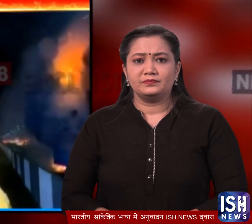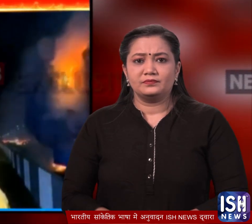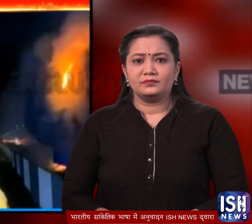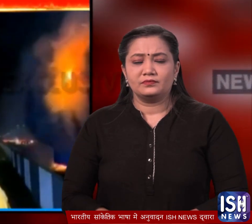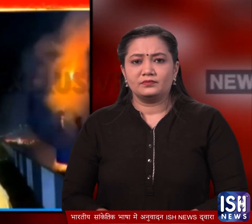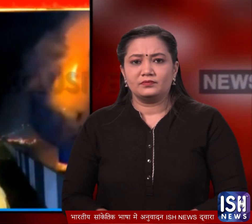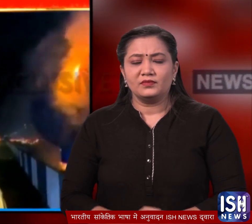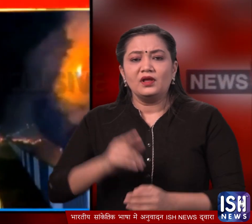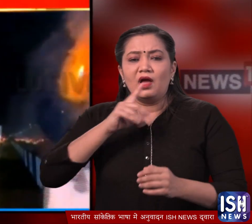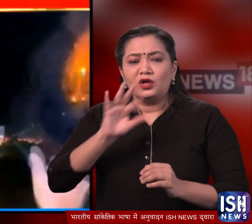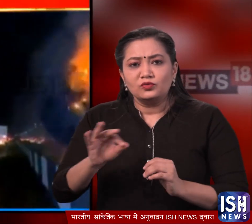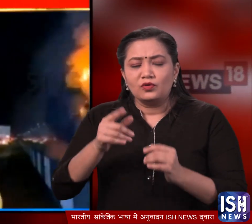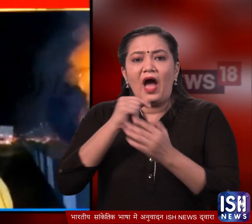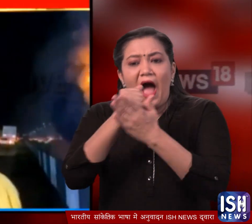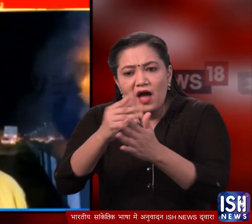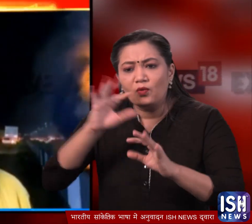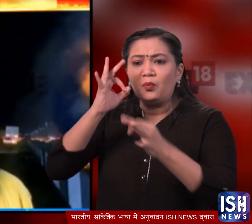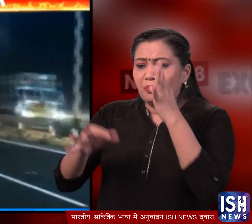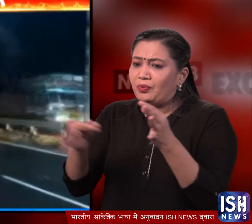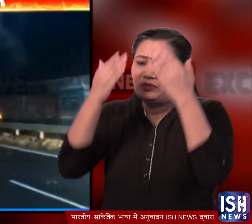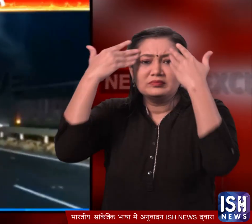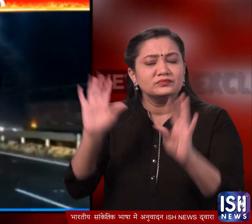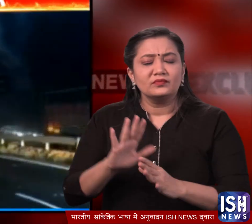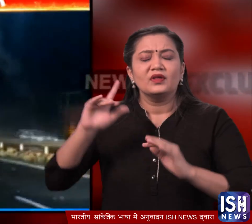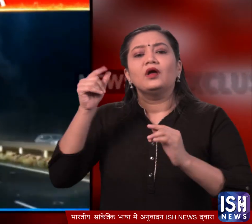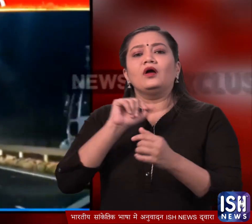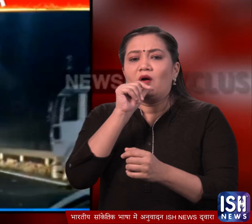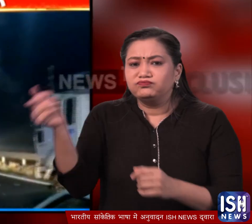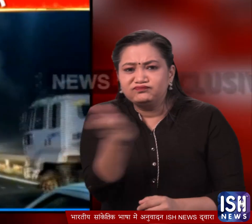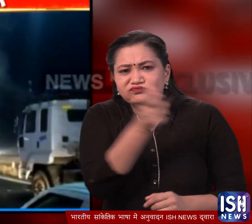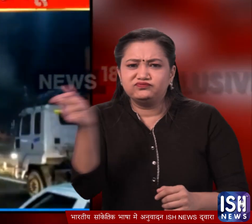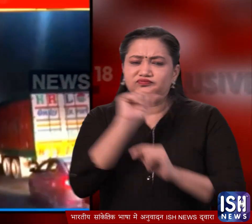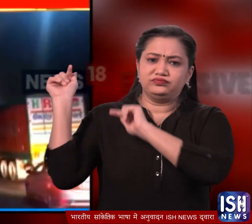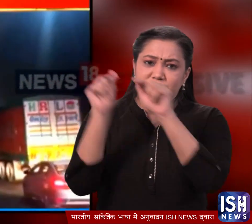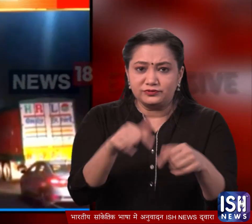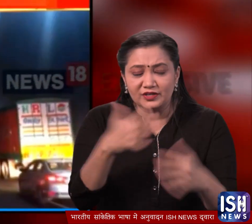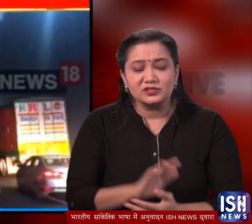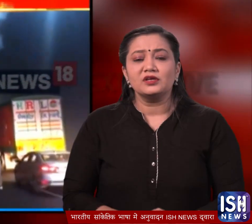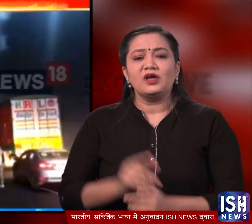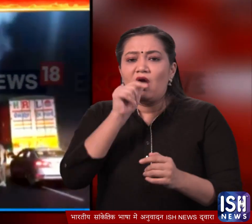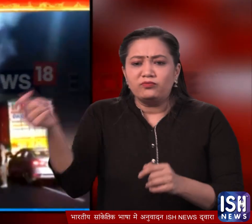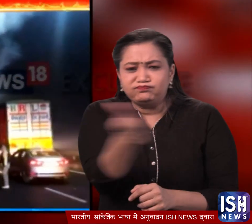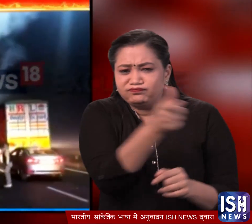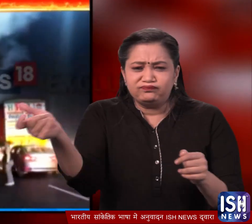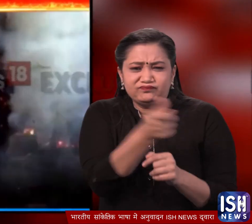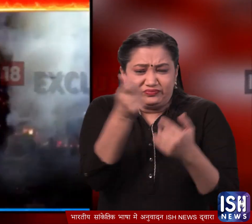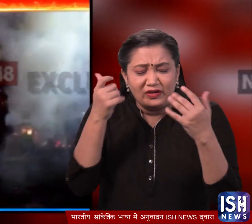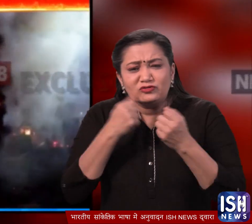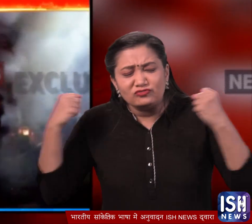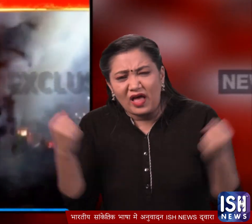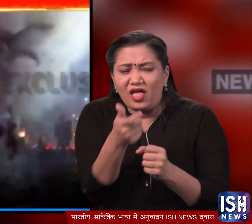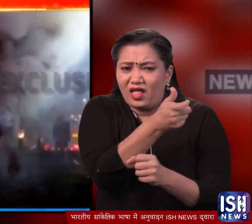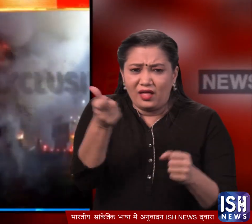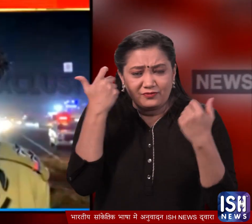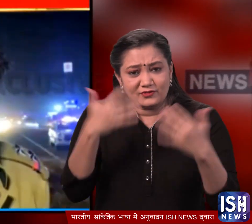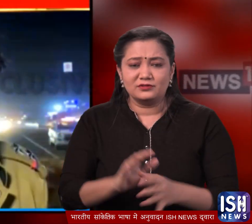थे तो हमारे में ट्रॉली में आग लगा दिया किसी। इसकी खबर लगते ही वहां दमकल विभाग की एक टीम पहुंच गई, जिसने आग पर काबू पाने की